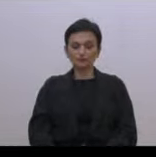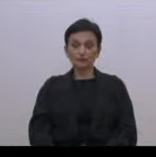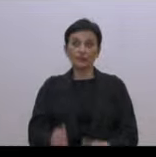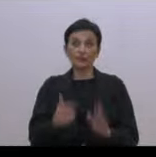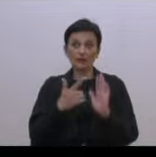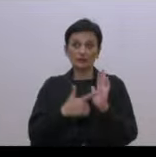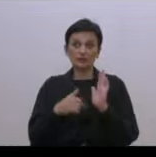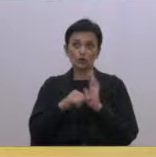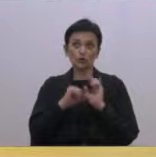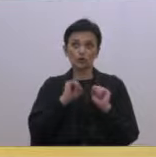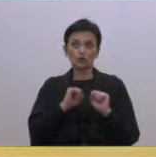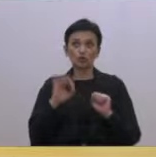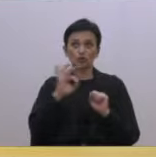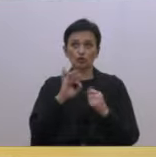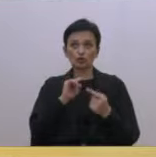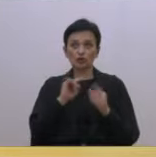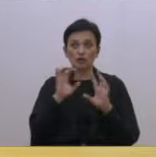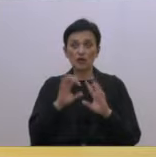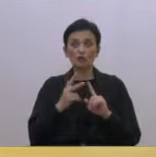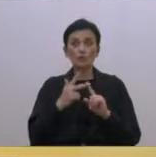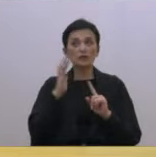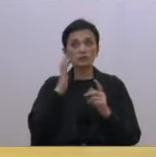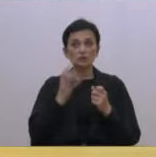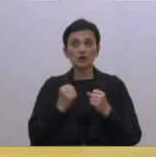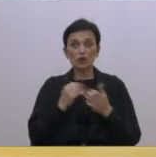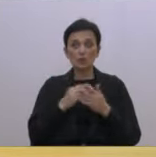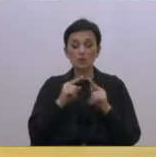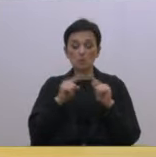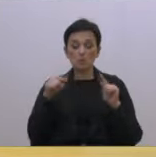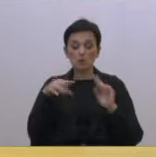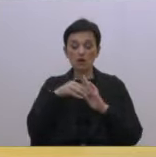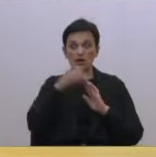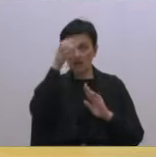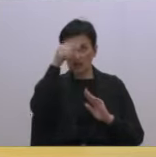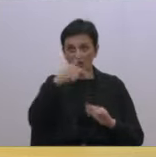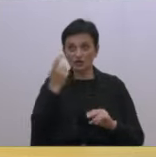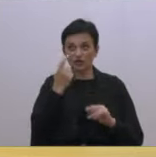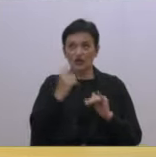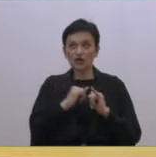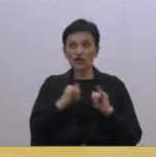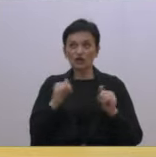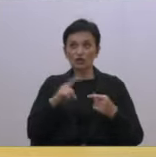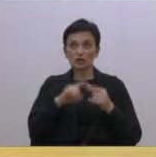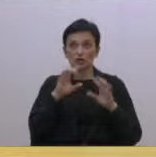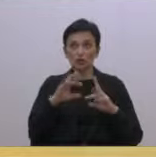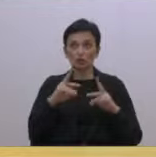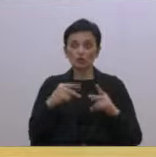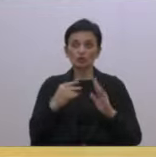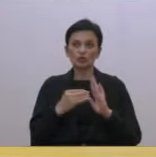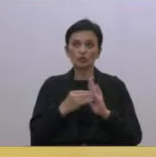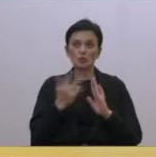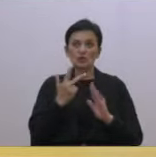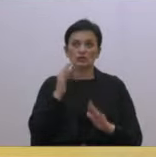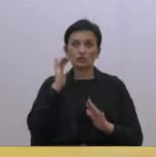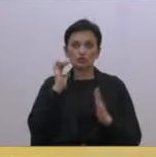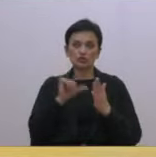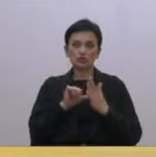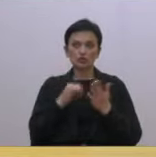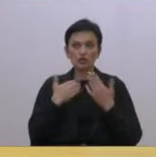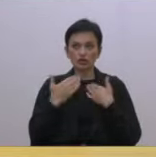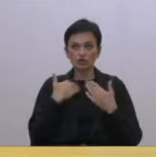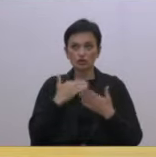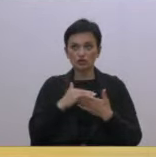Samozřejmě, když jsme ti mohli, no, ti nám děti, kanon, my se musíme mít. A moje paketi, kanon, tebe schválit, kanon, tebe by se sám kanon, šit, tebe by se ten stav obozil, my se musíme mít, to je čarta,